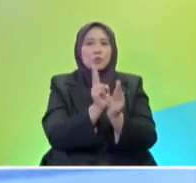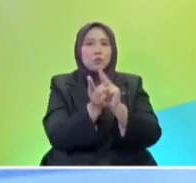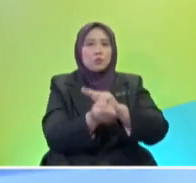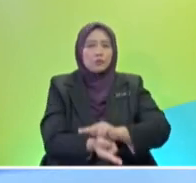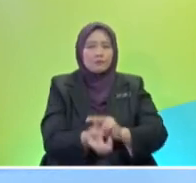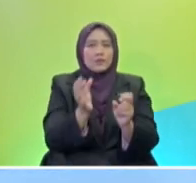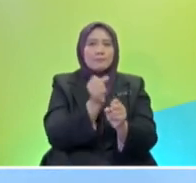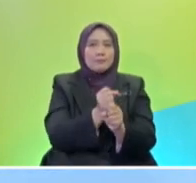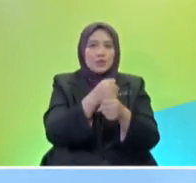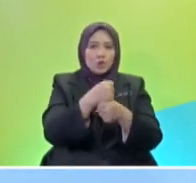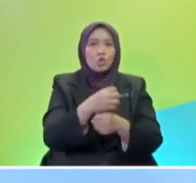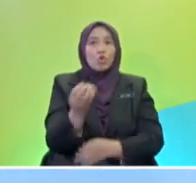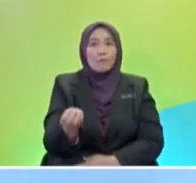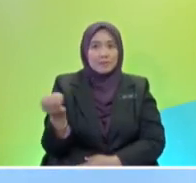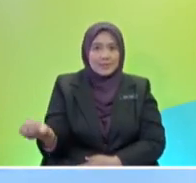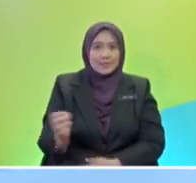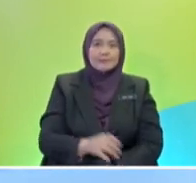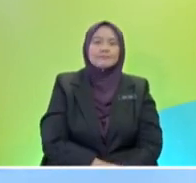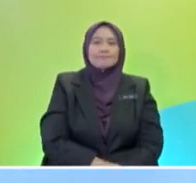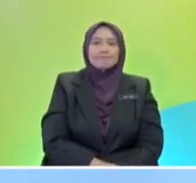gak sih kita dapat simpulkan